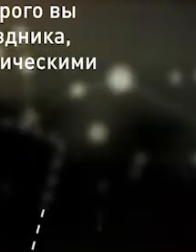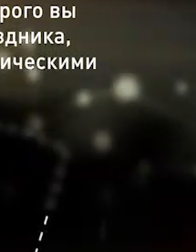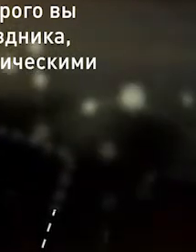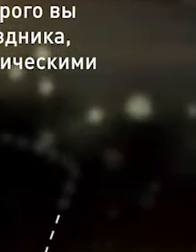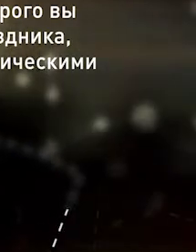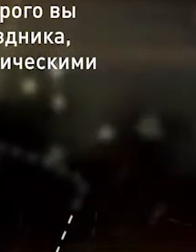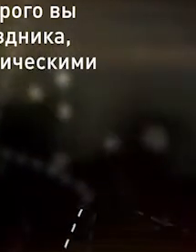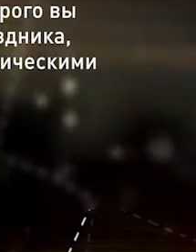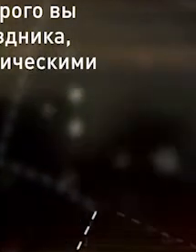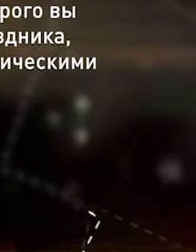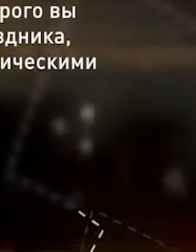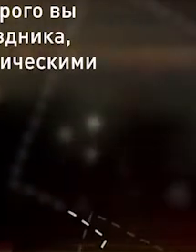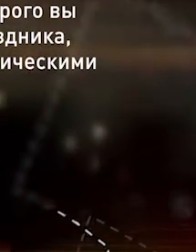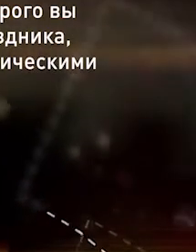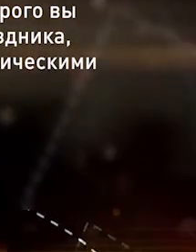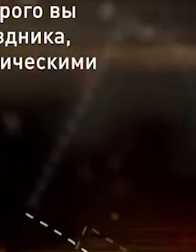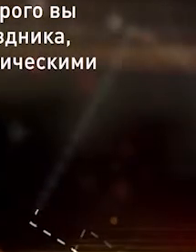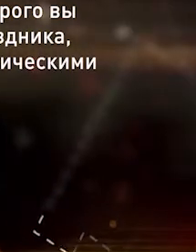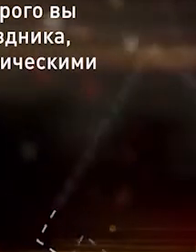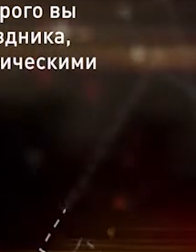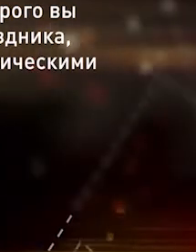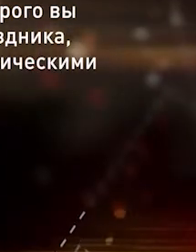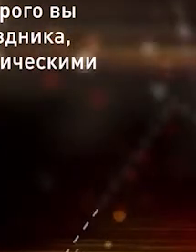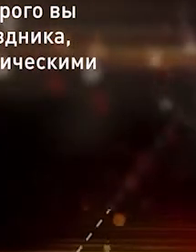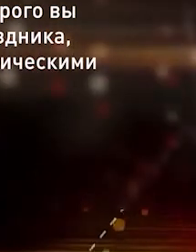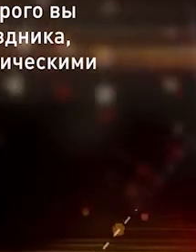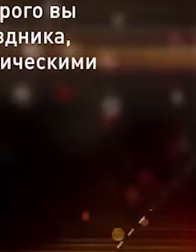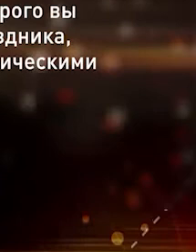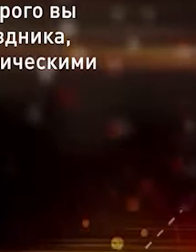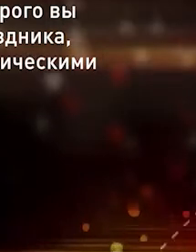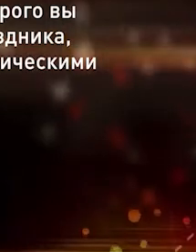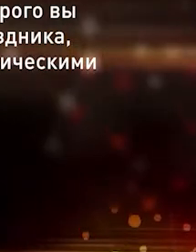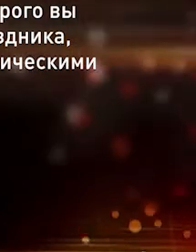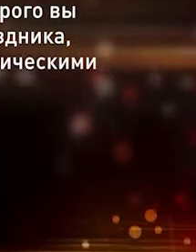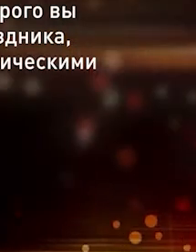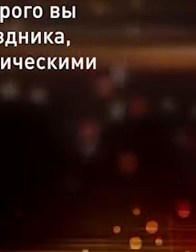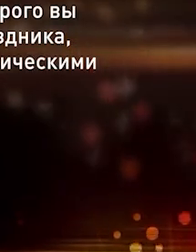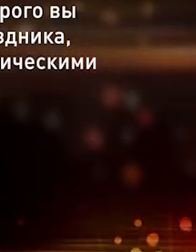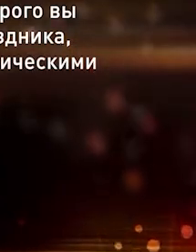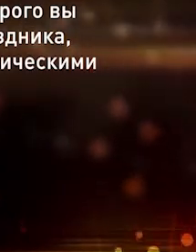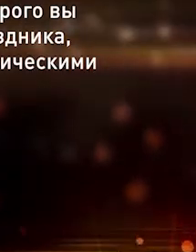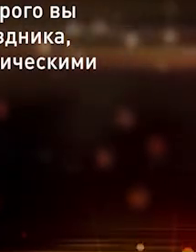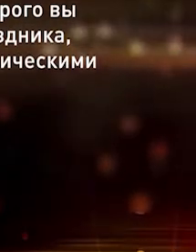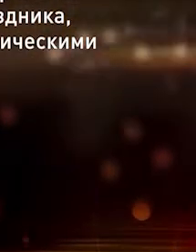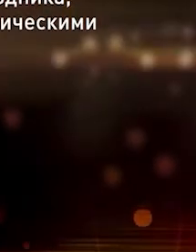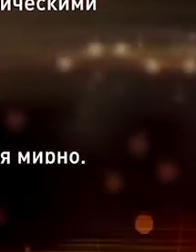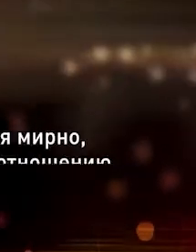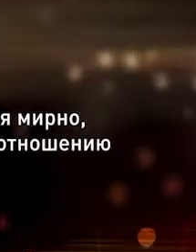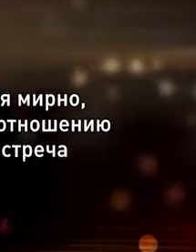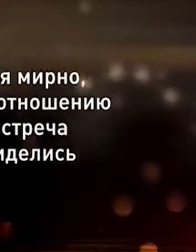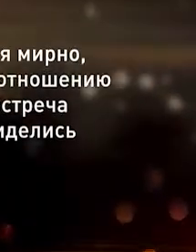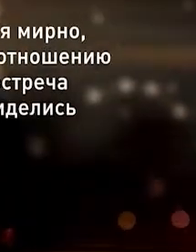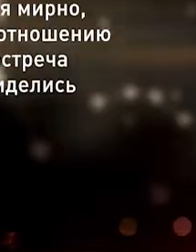оттепели. Наступит она в отношениях с человеком, которого вы любите. Если это повод для праздника, то устройте его со всеми романтическими